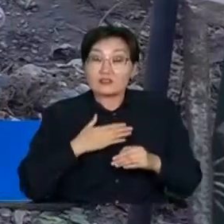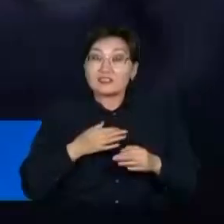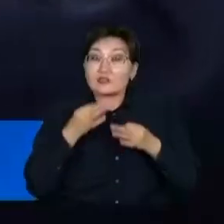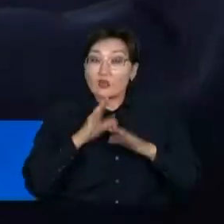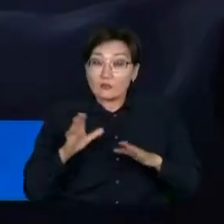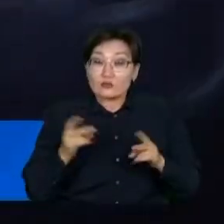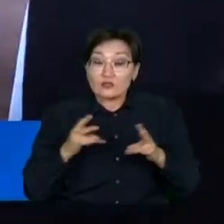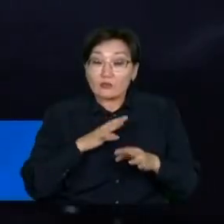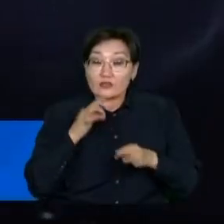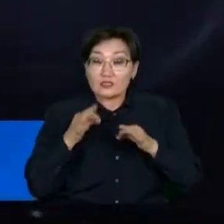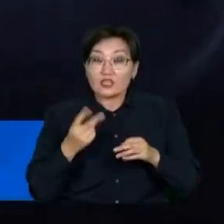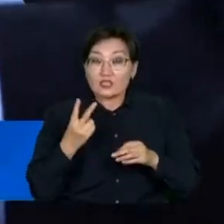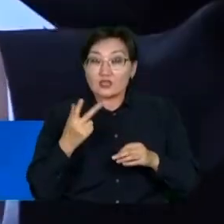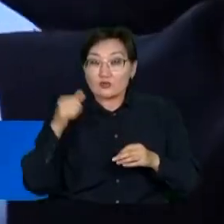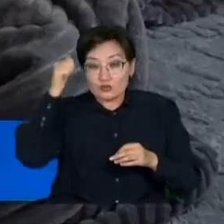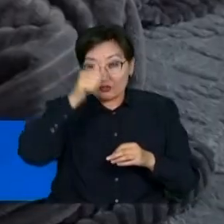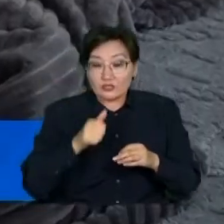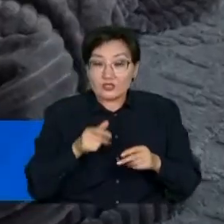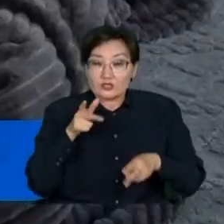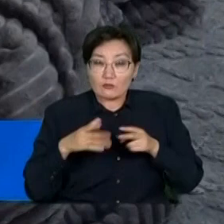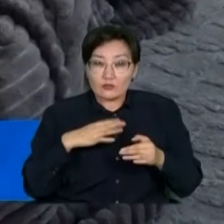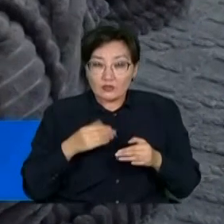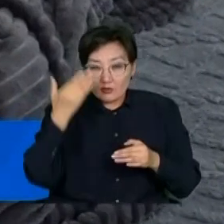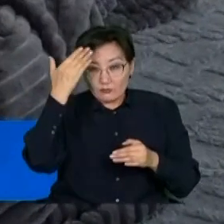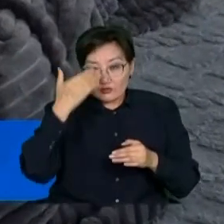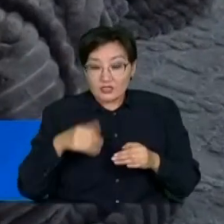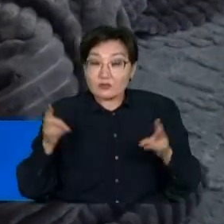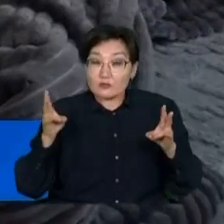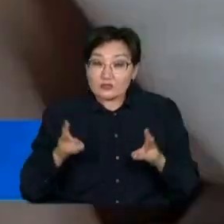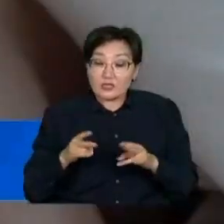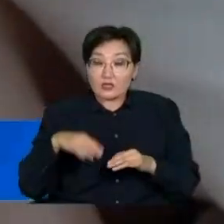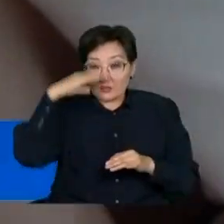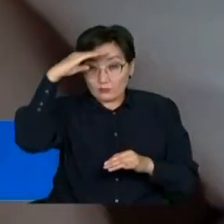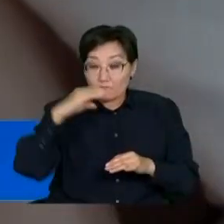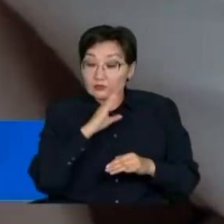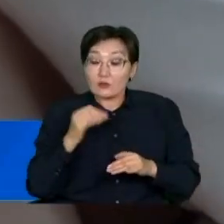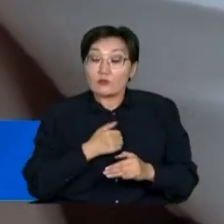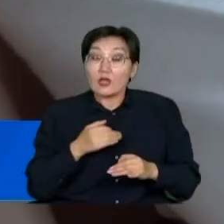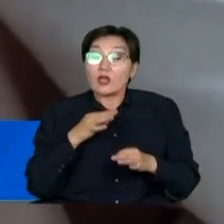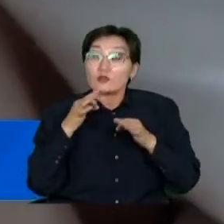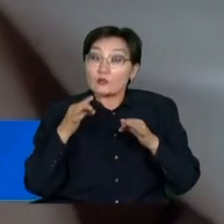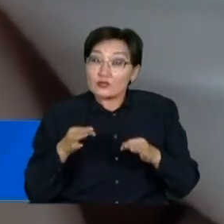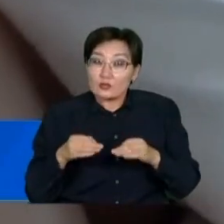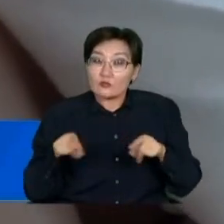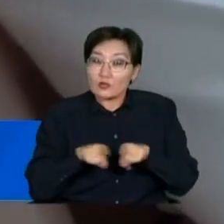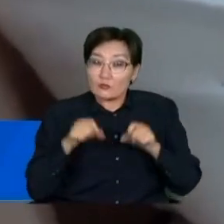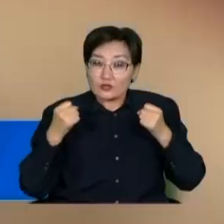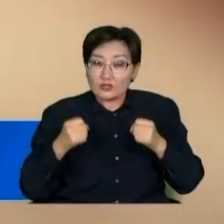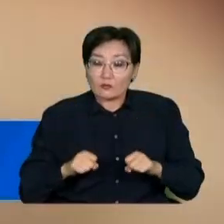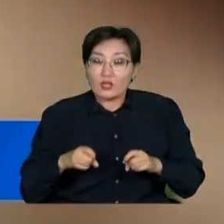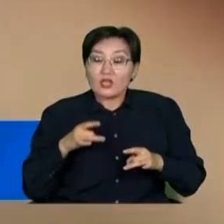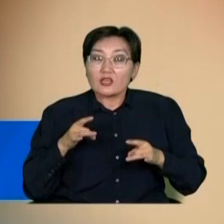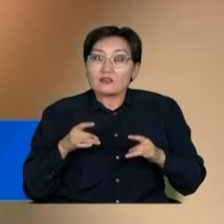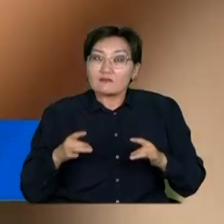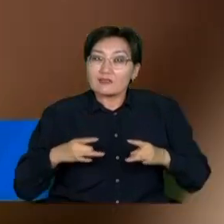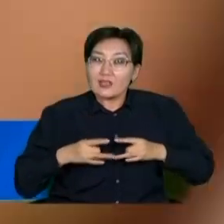керек еді. Енді 2-3 жылдан кейін келіп арызданбай. Ал анау бетінің бір жақ бөлігінен зақым келді деген ата-анаға айтарым ол мүмкін емес. Өйткені дәрігер нейромониторды қолданып